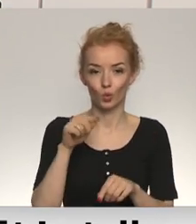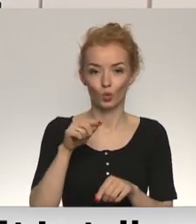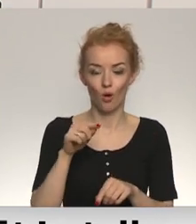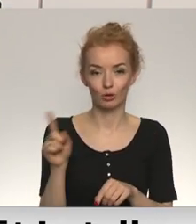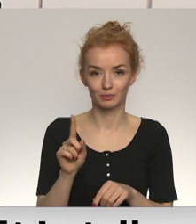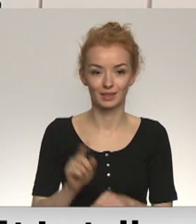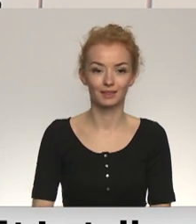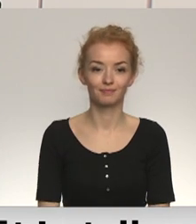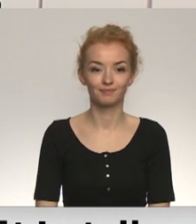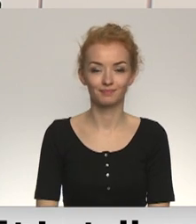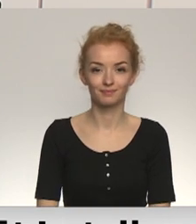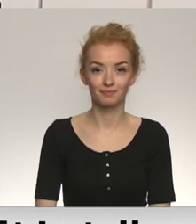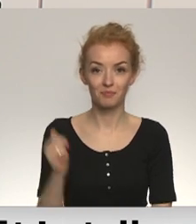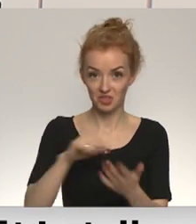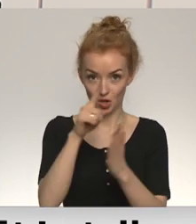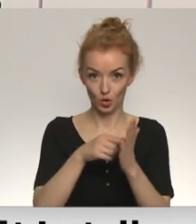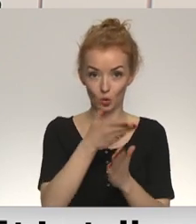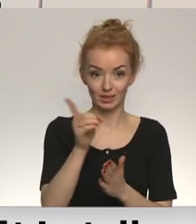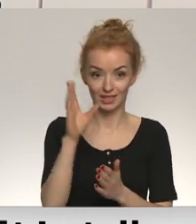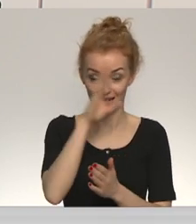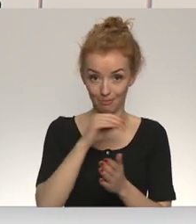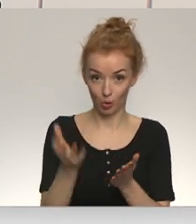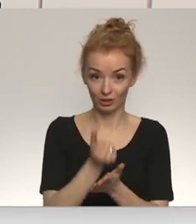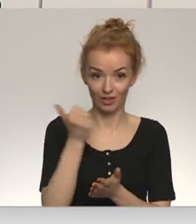Jums ir izredzes uzvarēt? Nē.